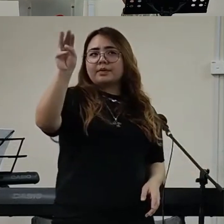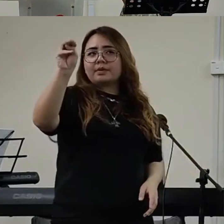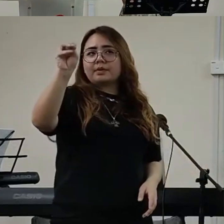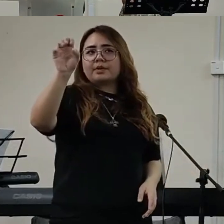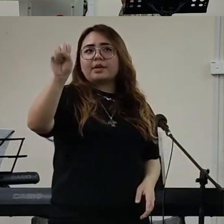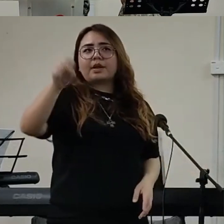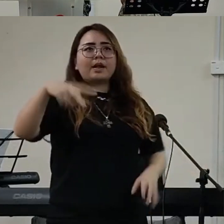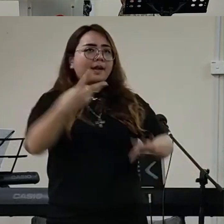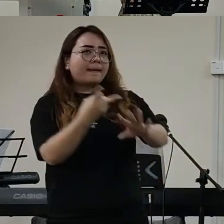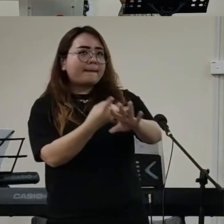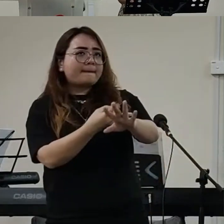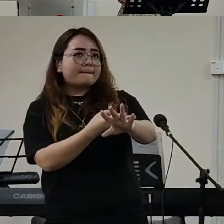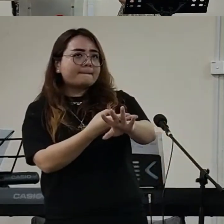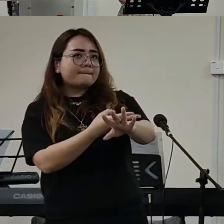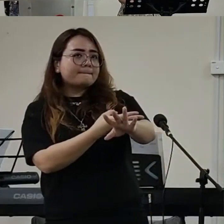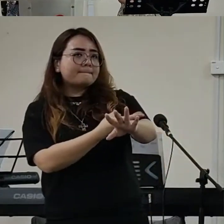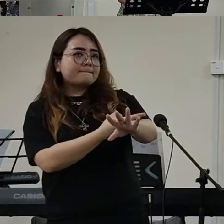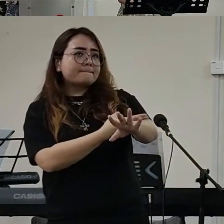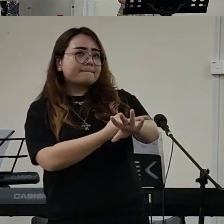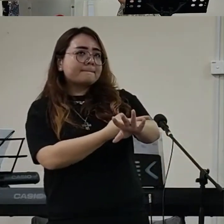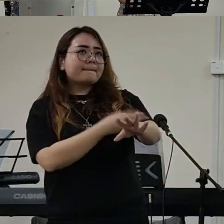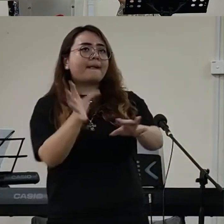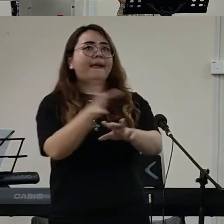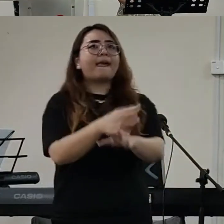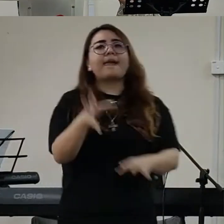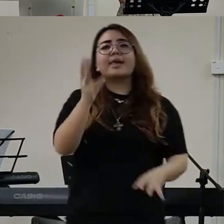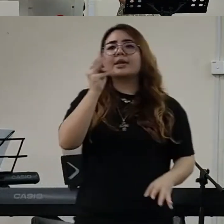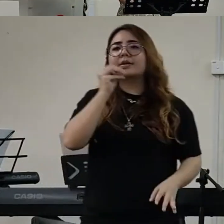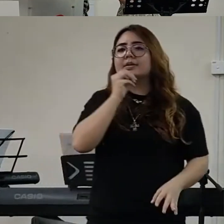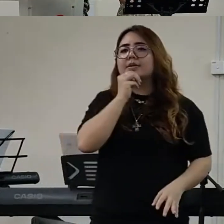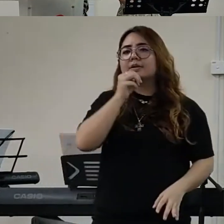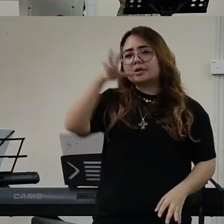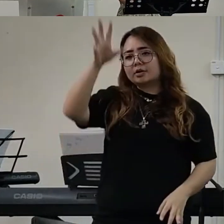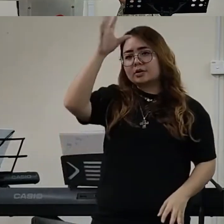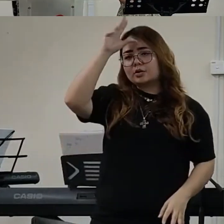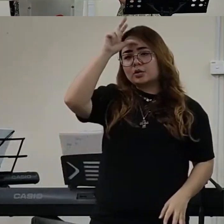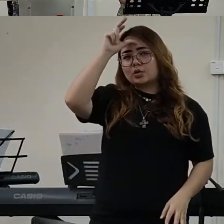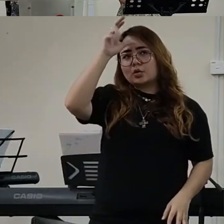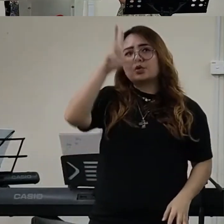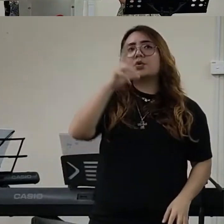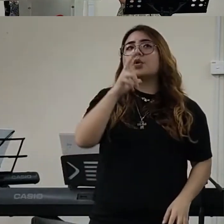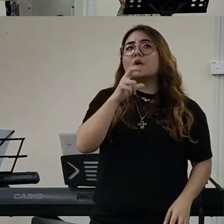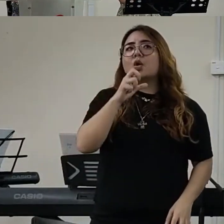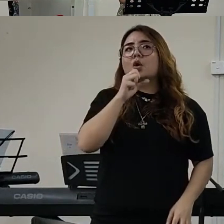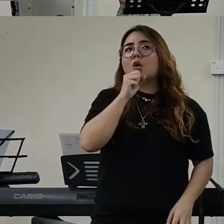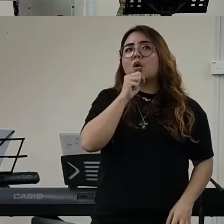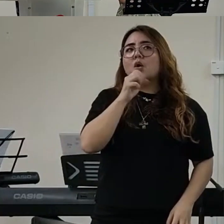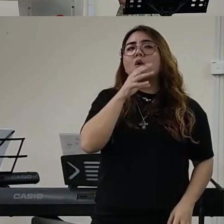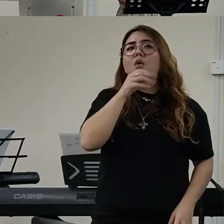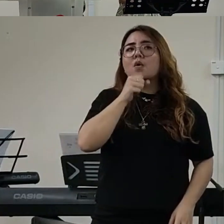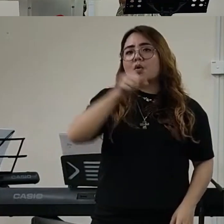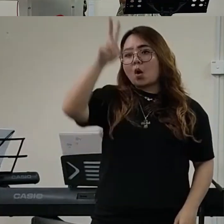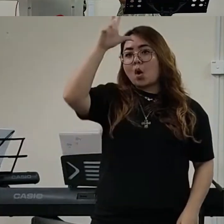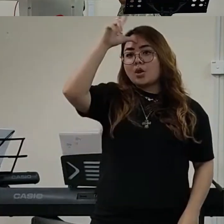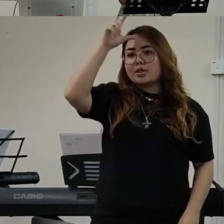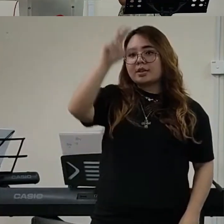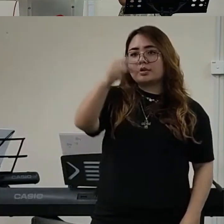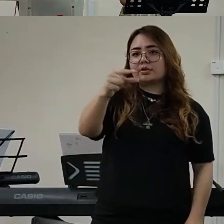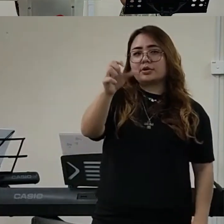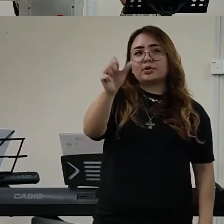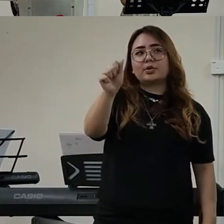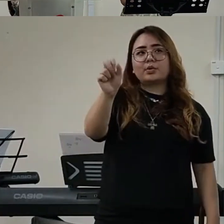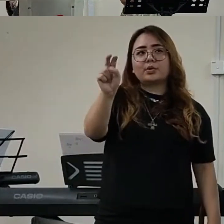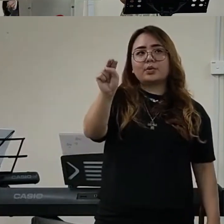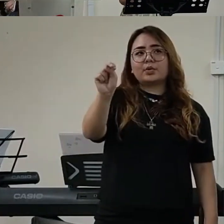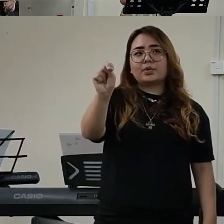啊，论到你们，主耶和华这样说：我要在羊与羊之间，在公绵羊与公山羊之间施